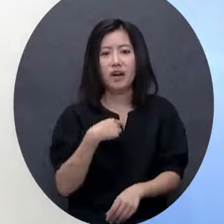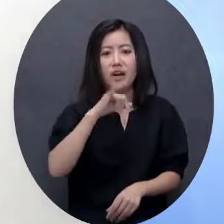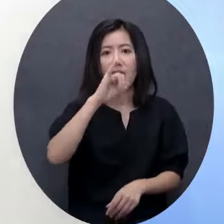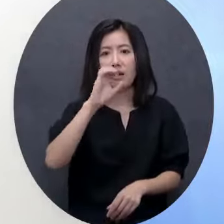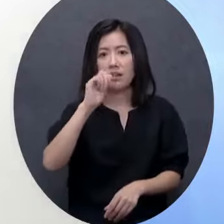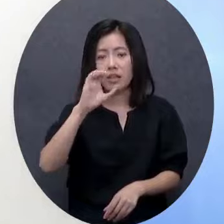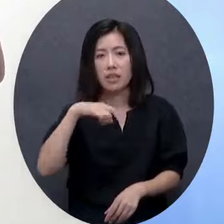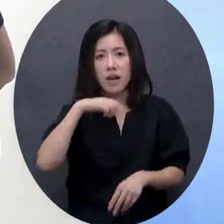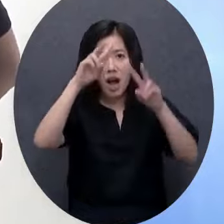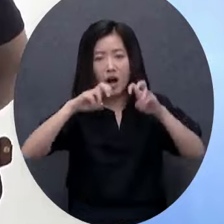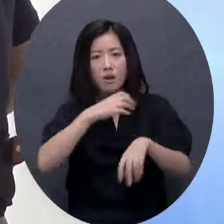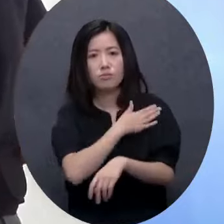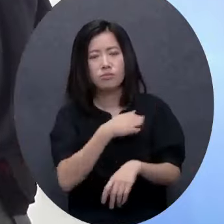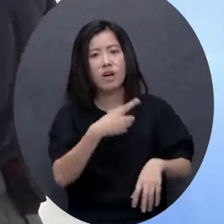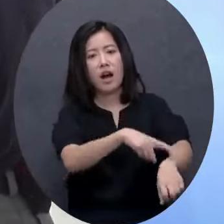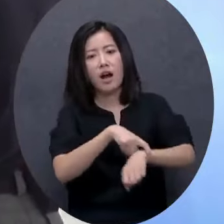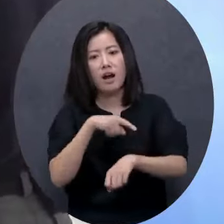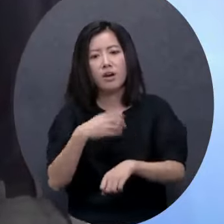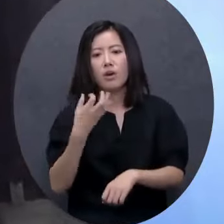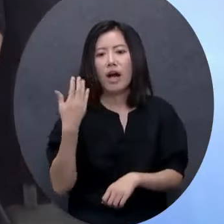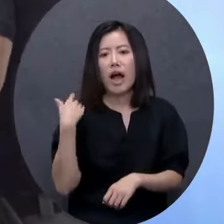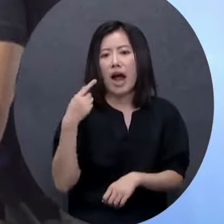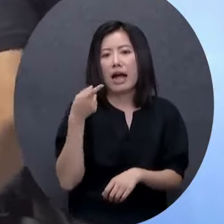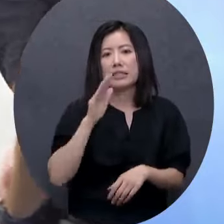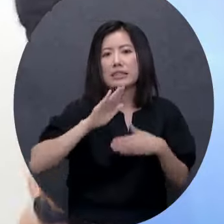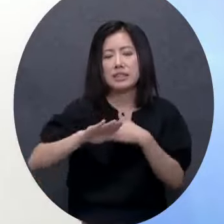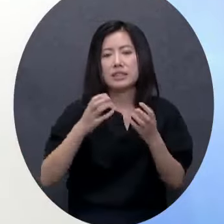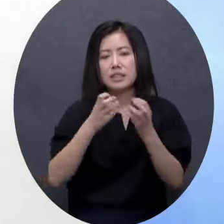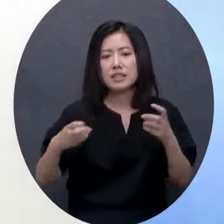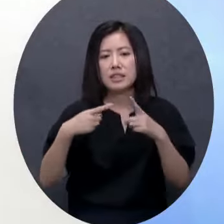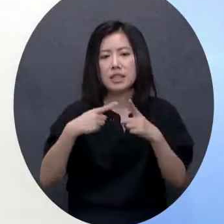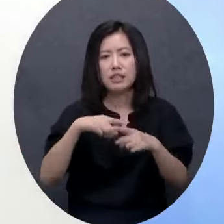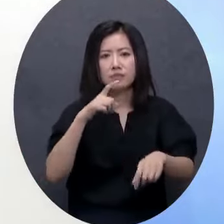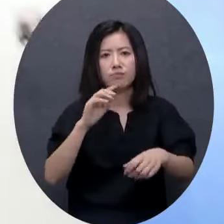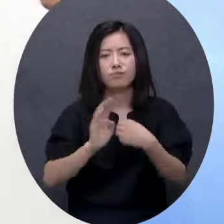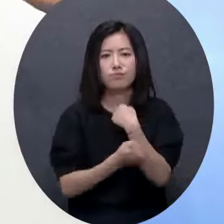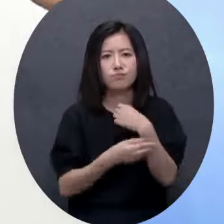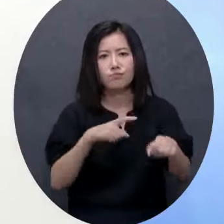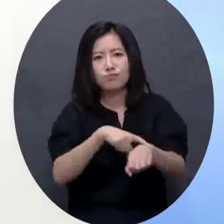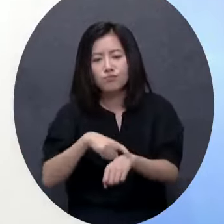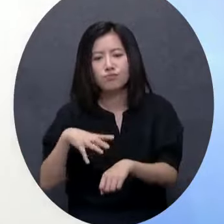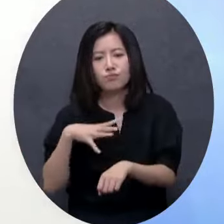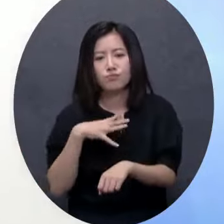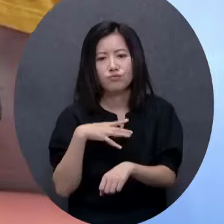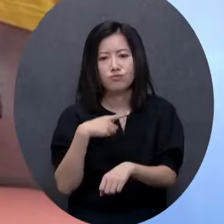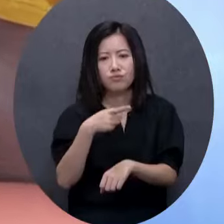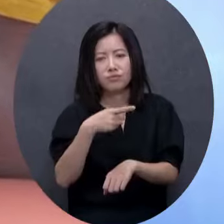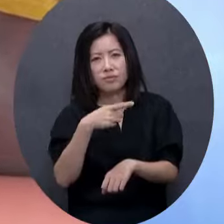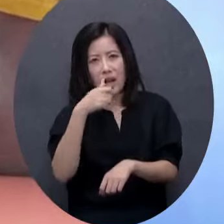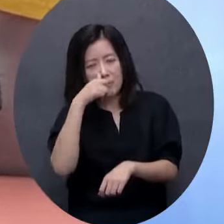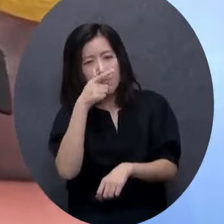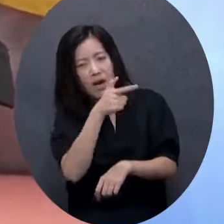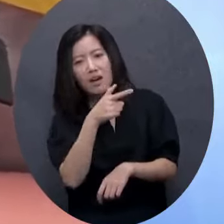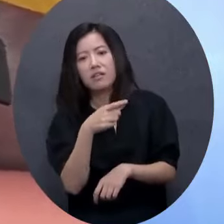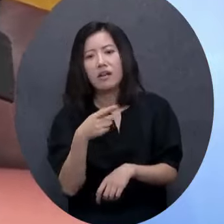查员已经拘捕你， 以及前线人员执法情况。 走开啊！ 我哋嚟， 走开，冇拉我。 大人